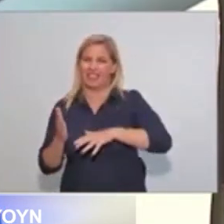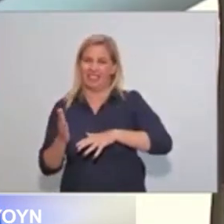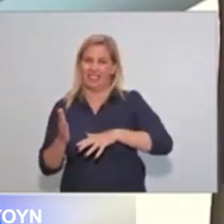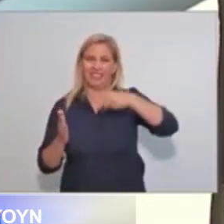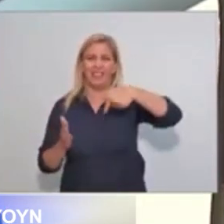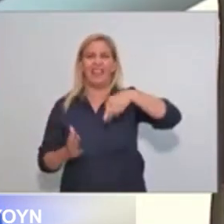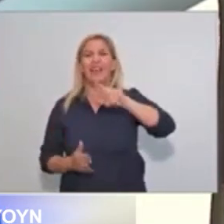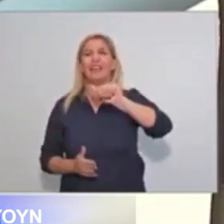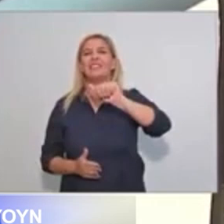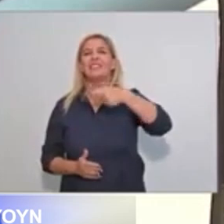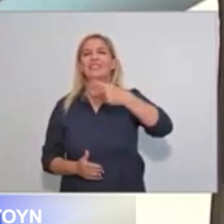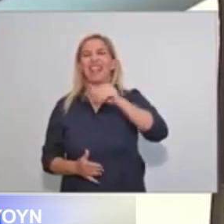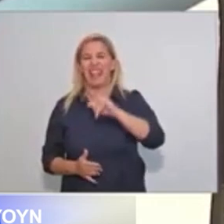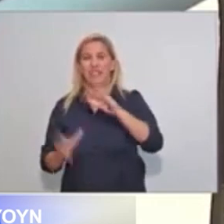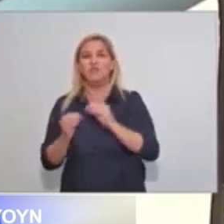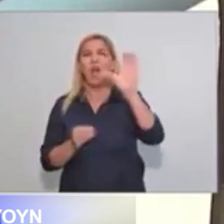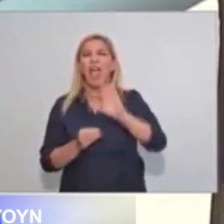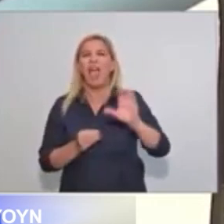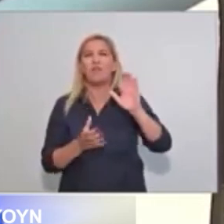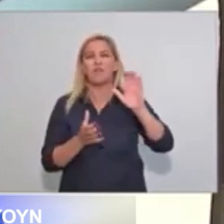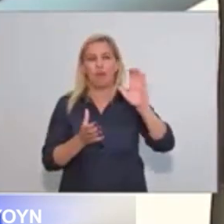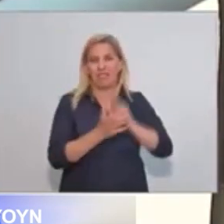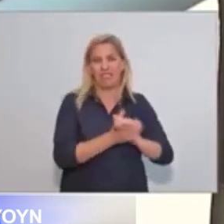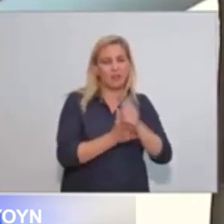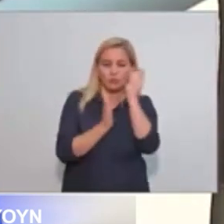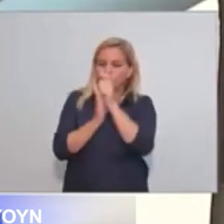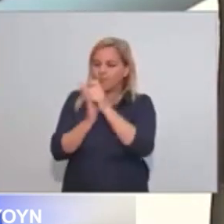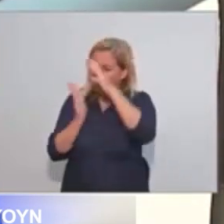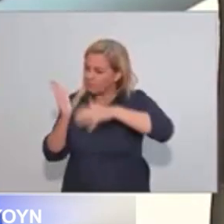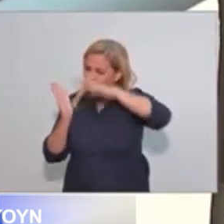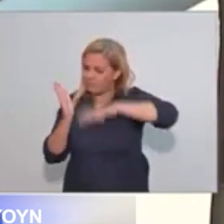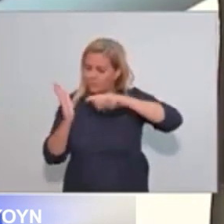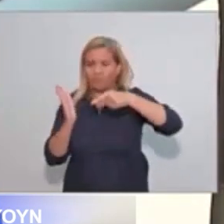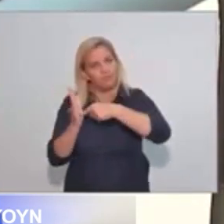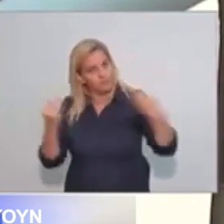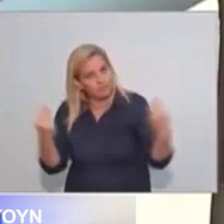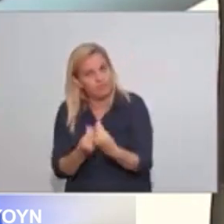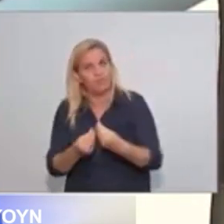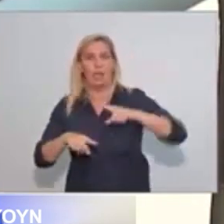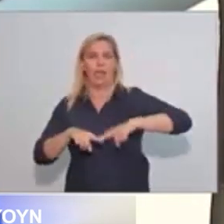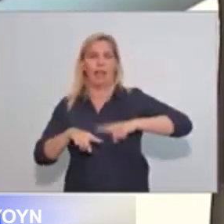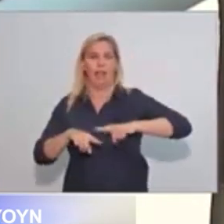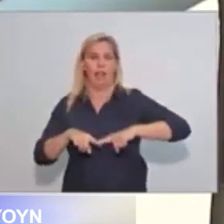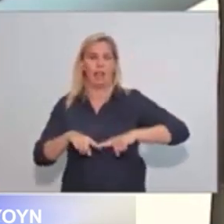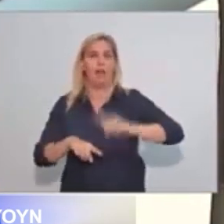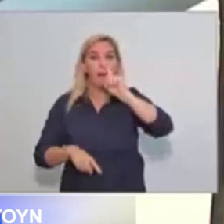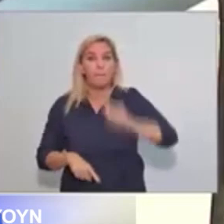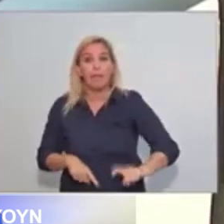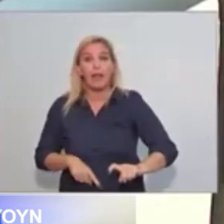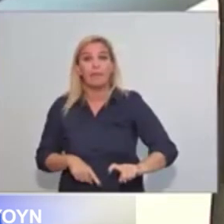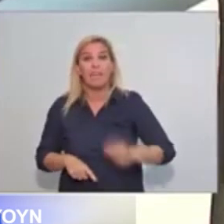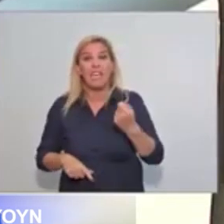Ένωση αφορούν και ισχύουν απολύτως και την Ελλάδα και αφορούν την περαιτέρω ενίσχυση της ανταγωνιστικότητας